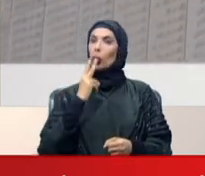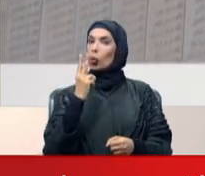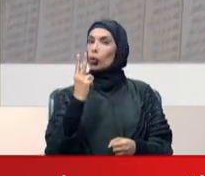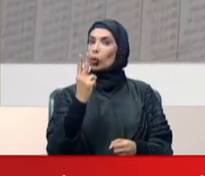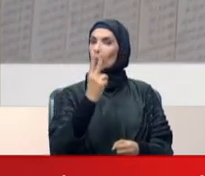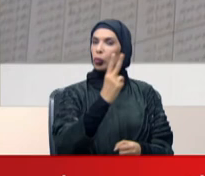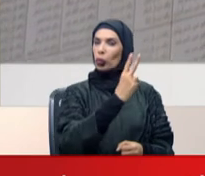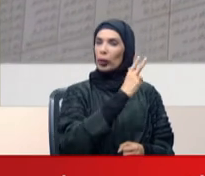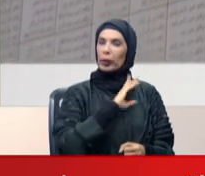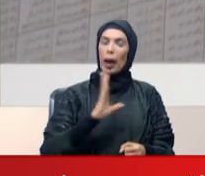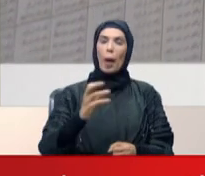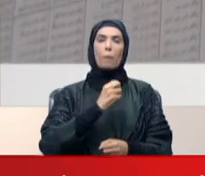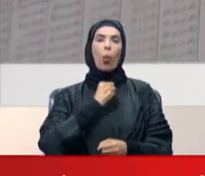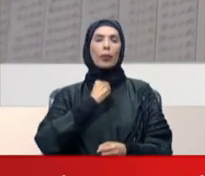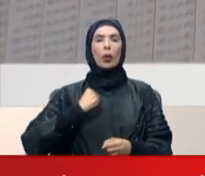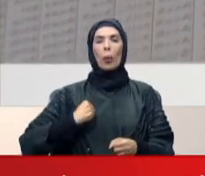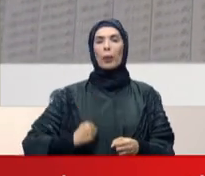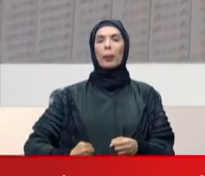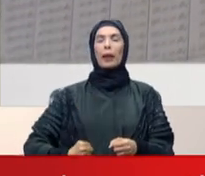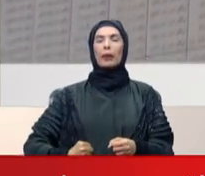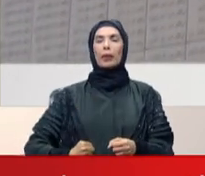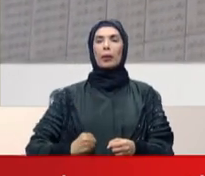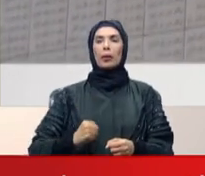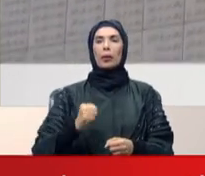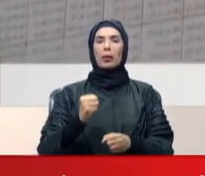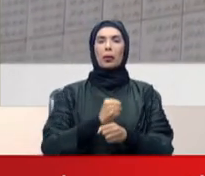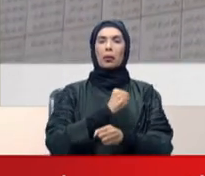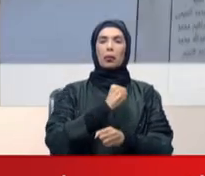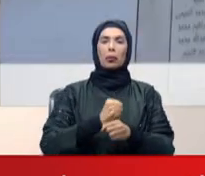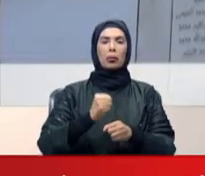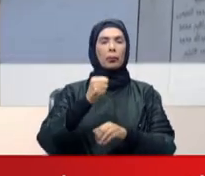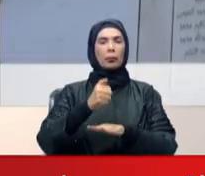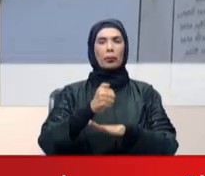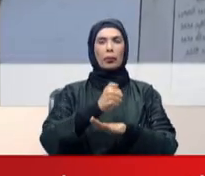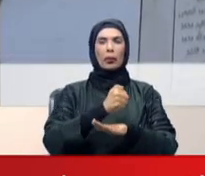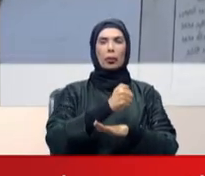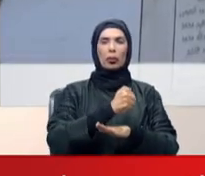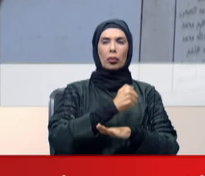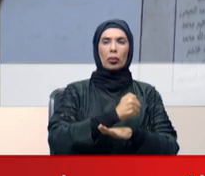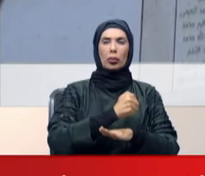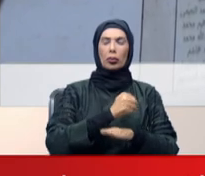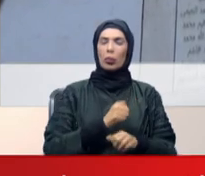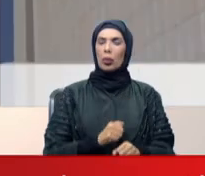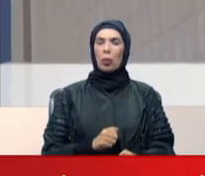المواطنة والوحدة الوطنية ويفرض لهم العنان والإبداع على أسس من الاعتزاز والعطاء والمثابرة.